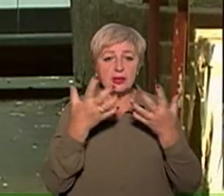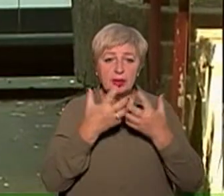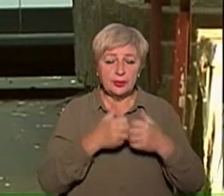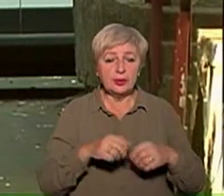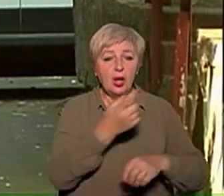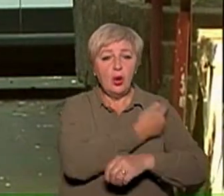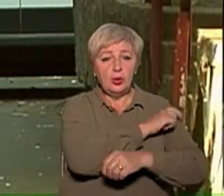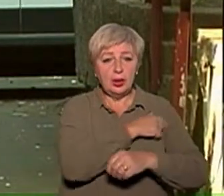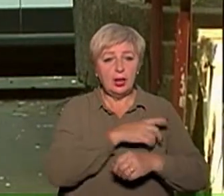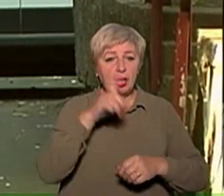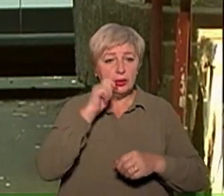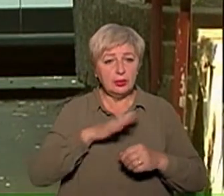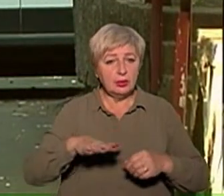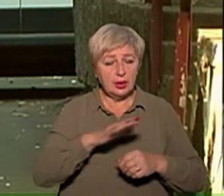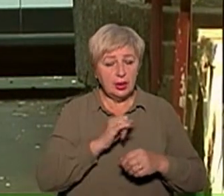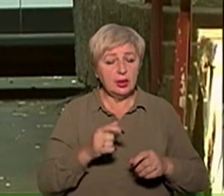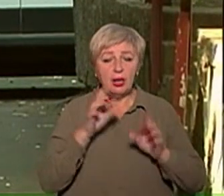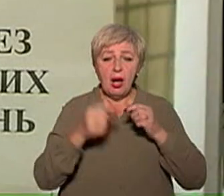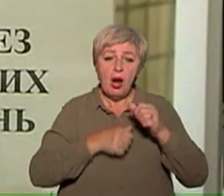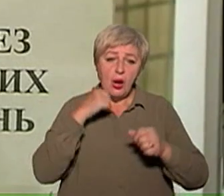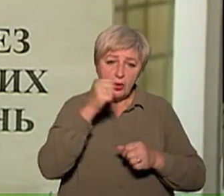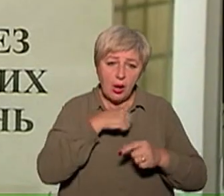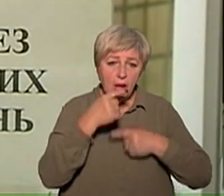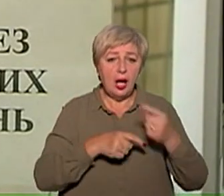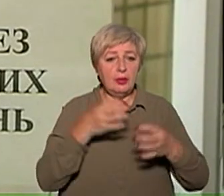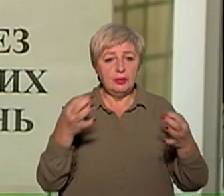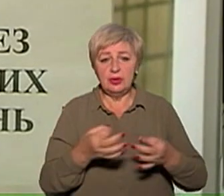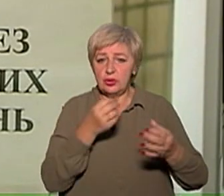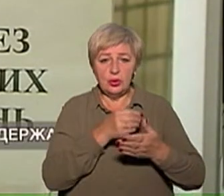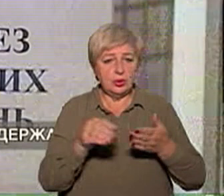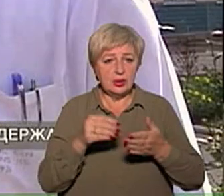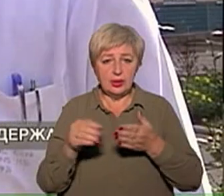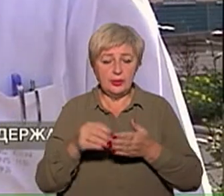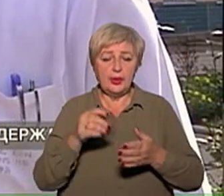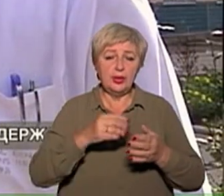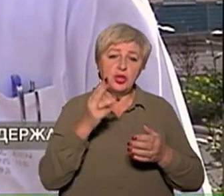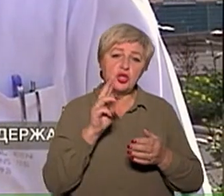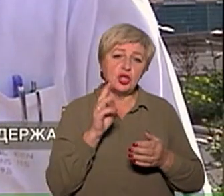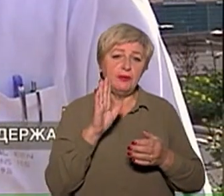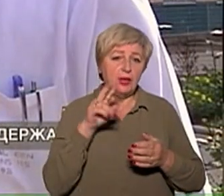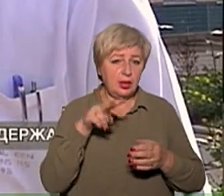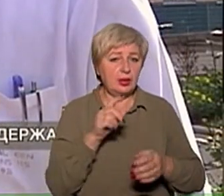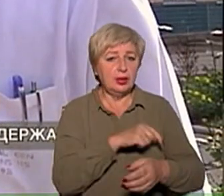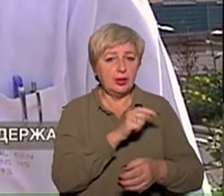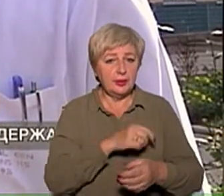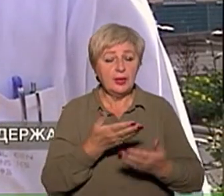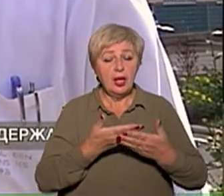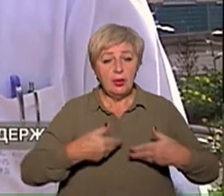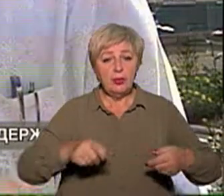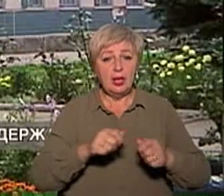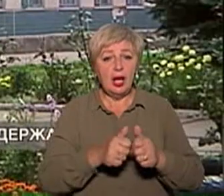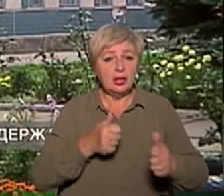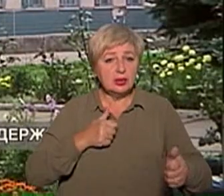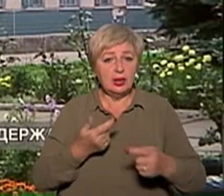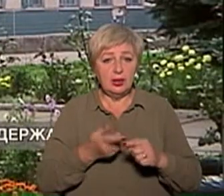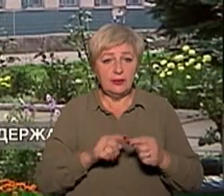лікарні України роками не закупляли ні ШВЛ, ні навіть крапельниці. Ми відстали в цьому питанні на